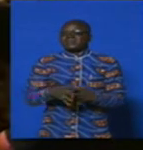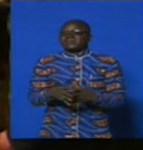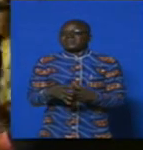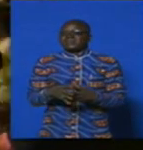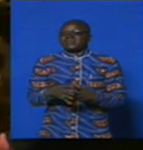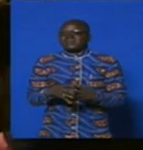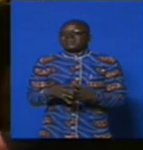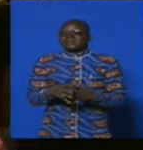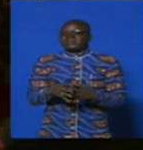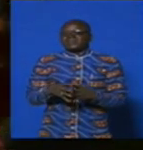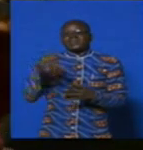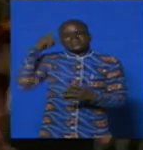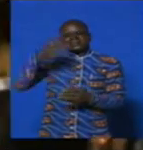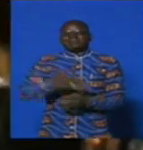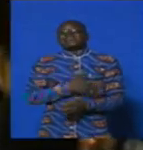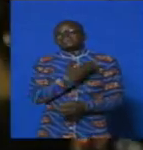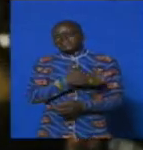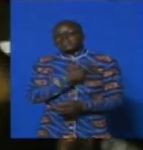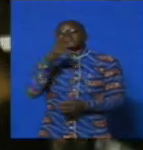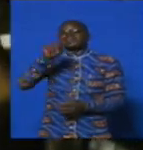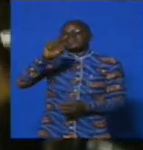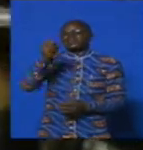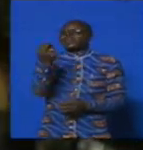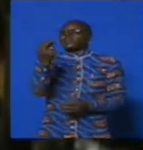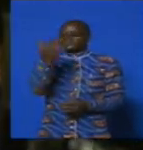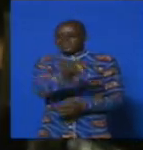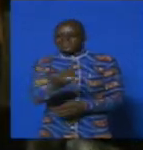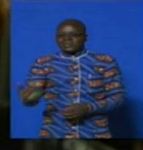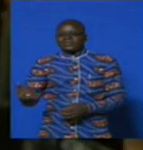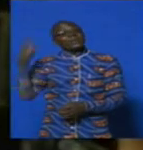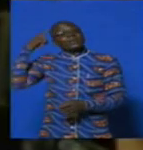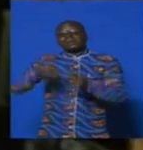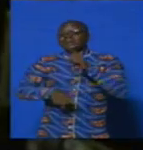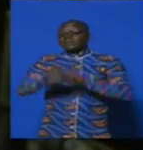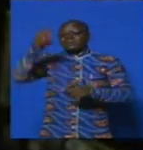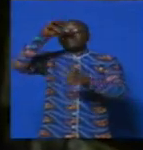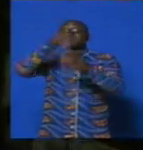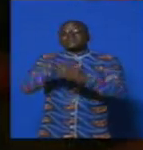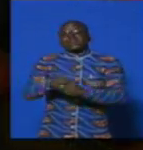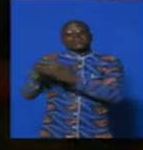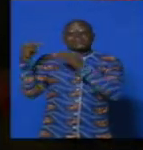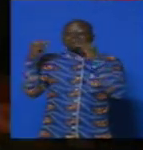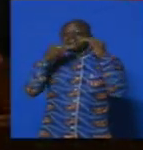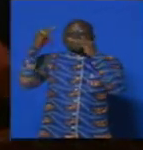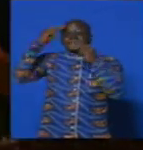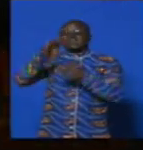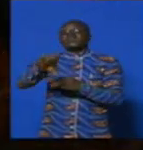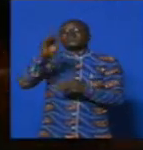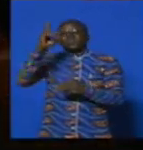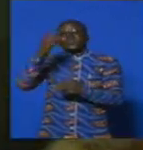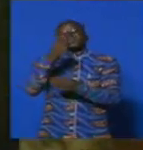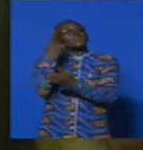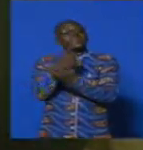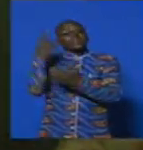Une issue heureuse en Thaïlande. Les 12 enfants et leur entraîneur de foot coincés dans une grotte inondée ont été localisés et ils sont sains et